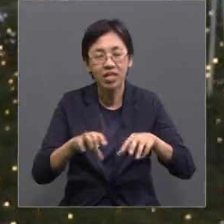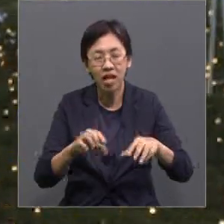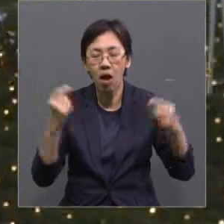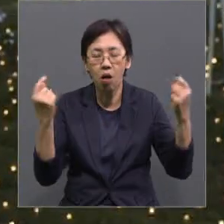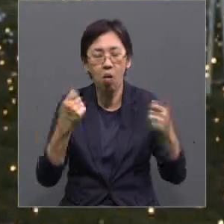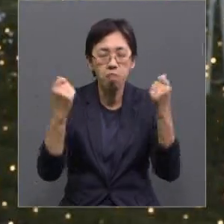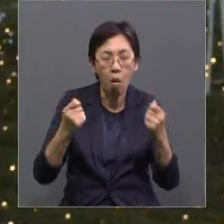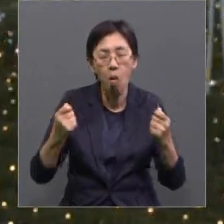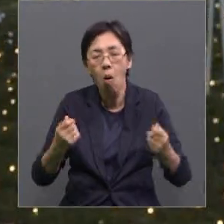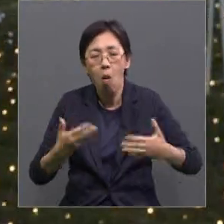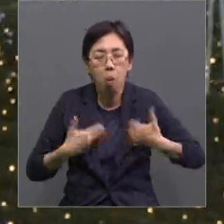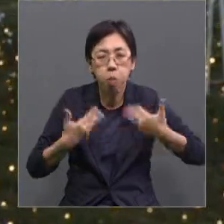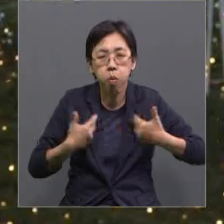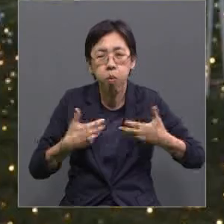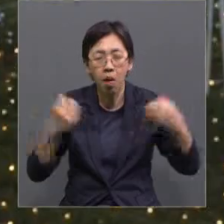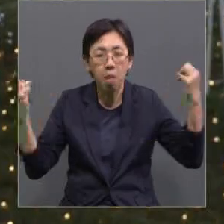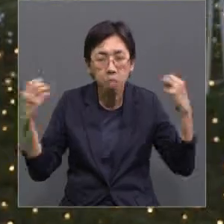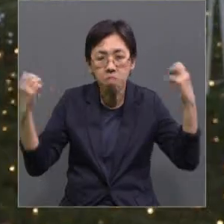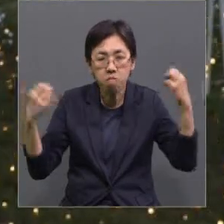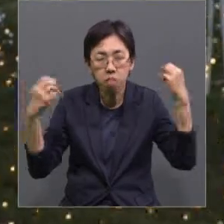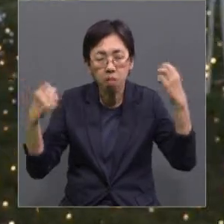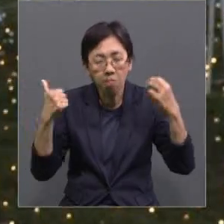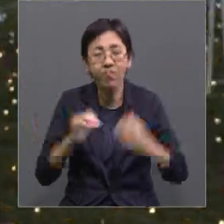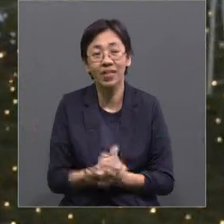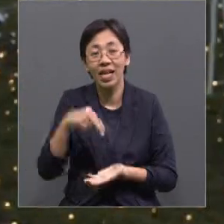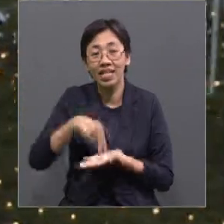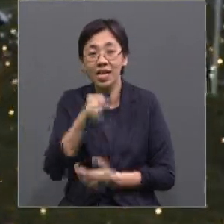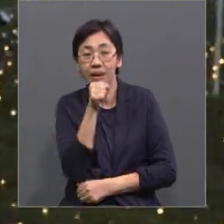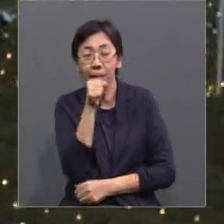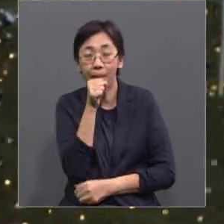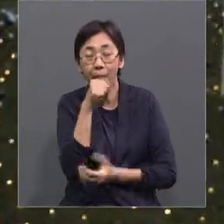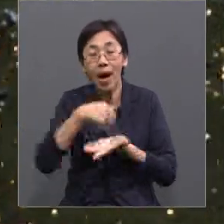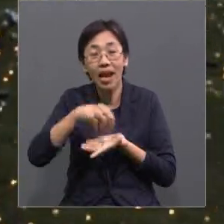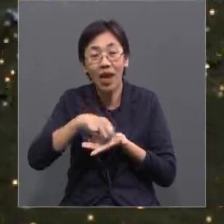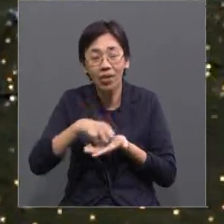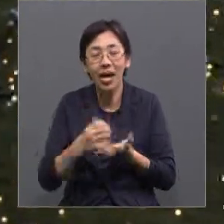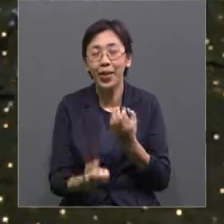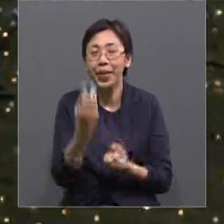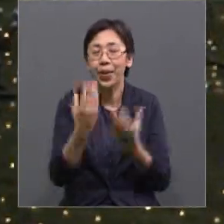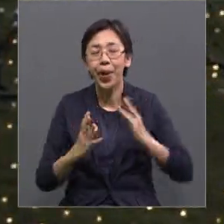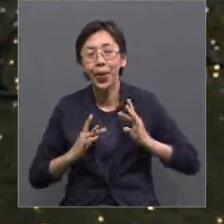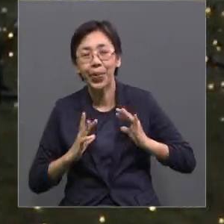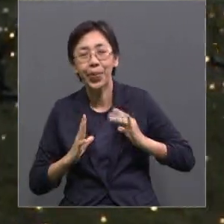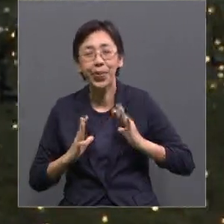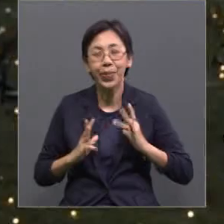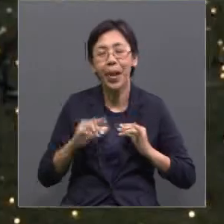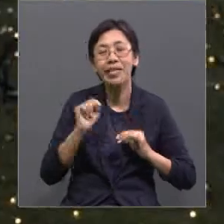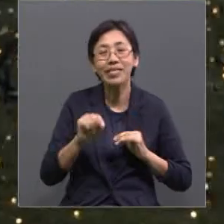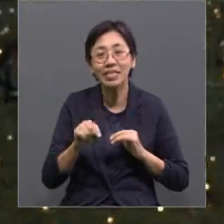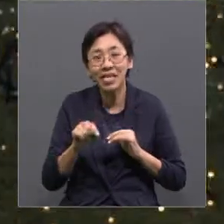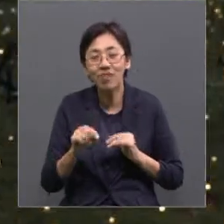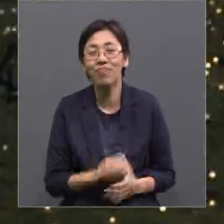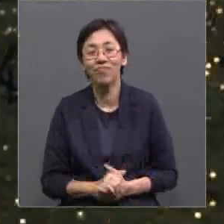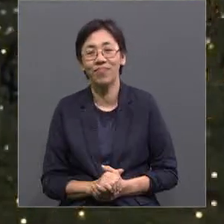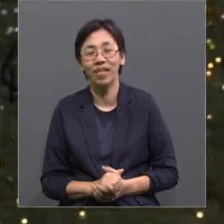ใหญ่ตระการตาไม่แพ้ที่ไหนเลยนะคะอย่างจุดที่ดิฉันยืนอยู่ขณะนี้ค่ะเป็นบริเวณสวนหย่อมสุภสารรังสรรค์นะคะซึ่งภายในสว